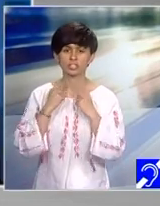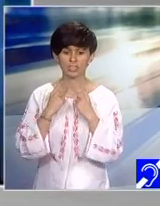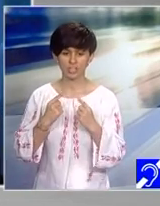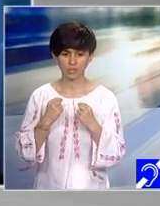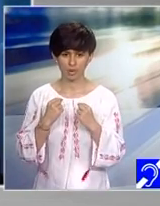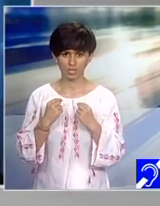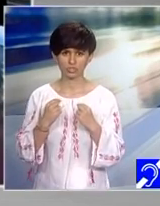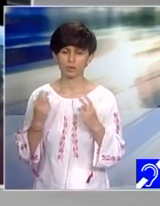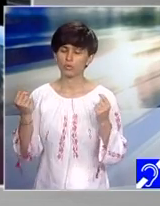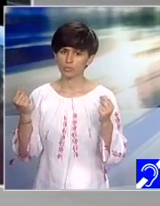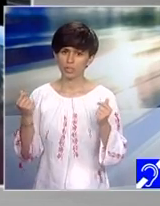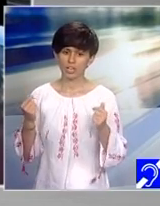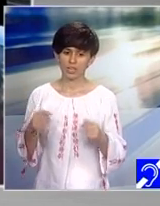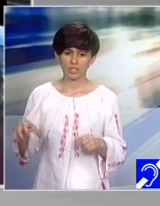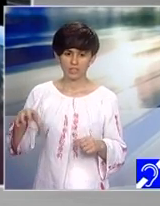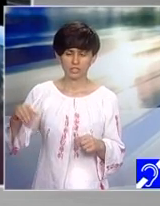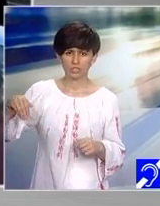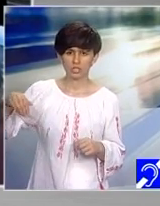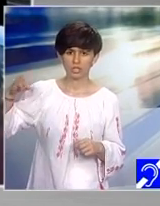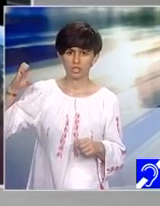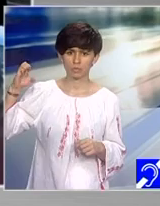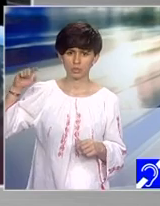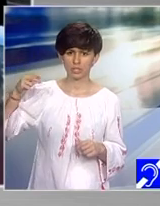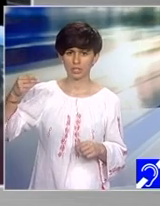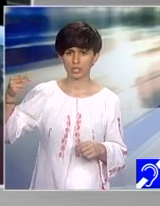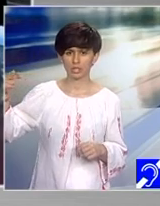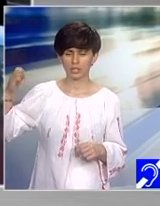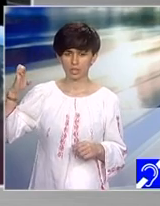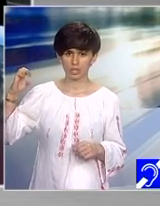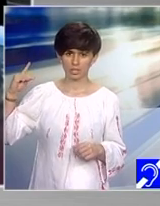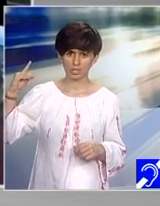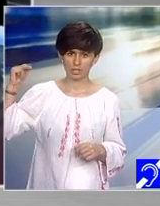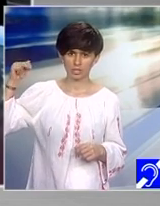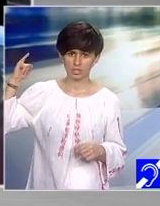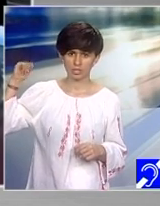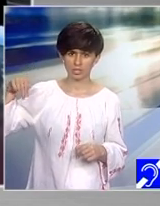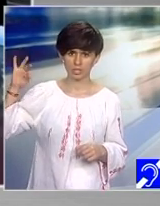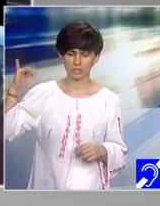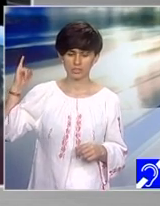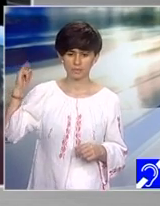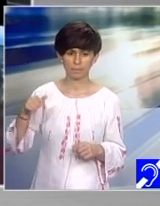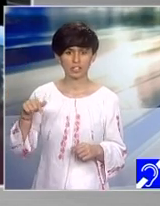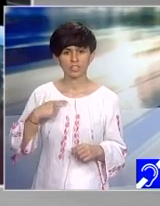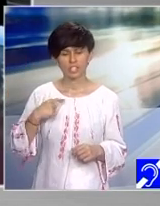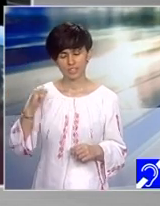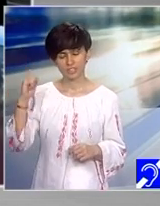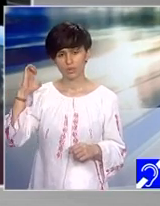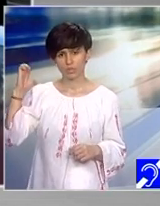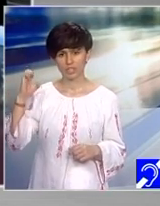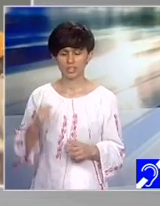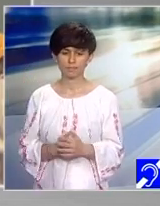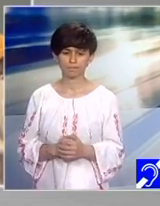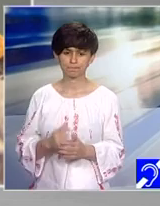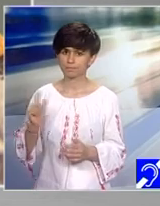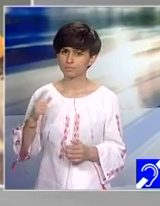zona Mehedințului. Aceasta este cu adevărat o ie. Ie nu înseamnă o cămașă care a fost purtată într-o